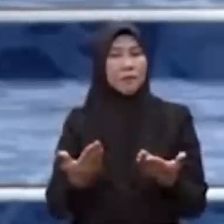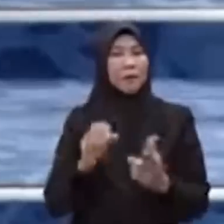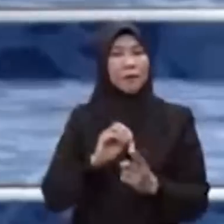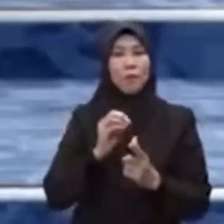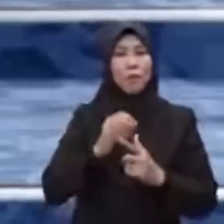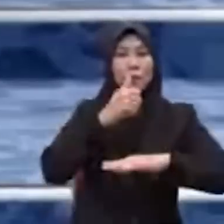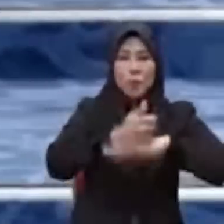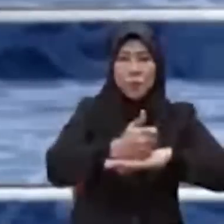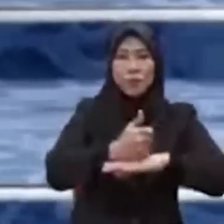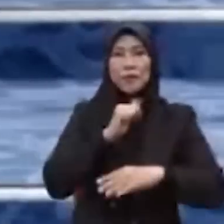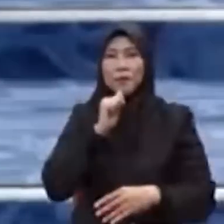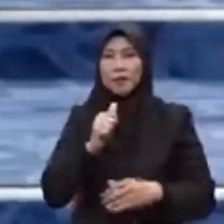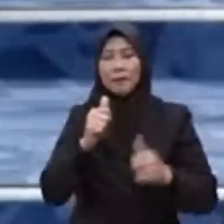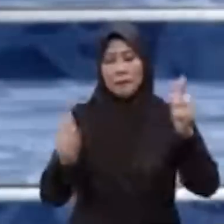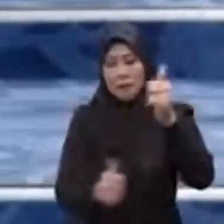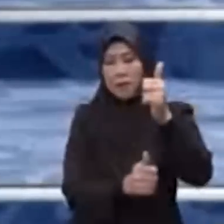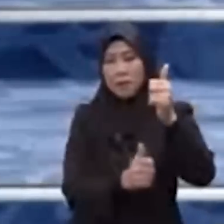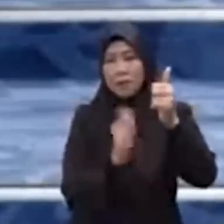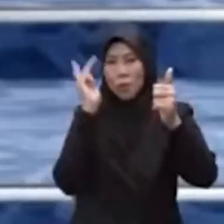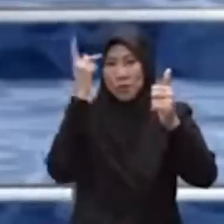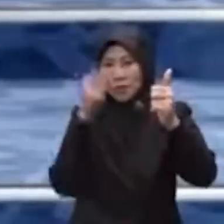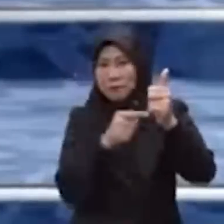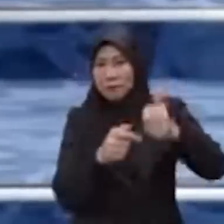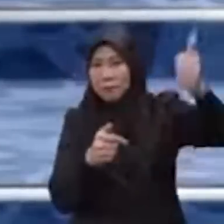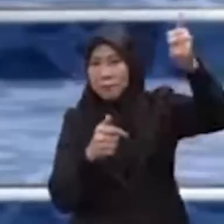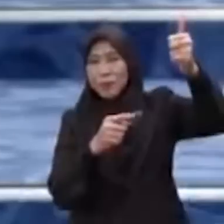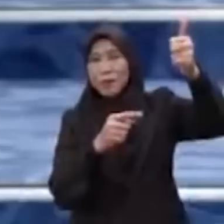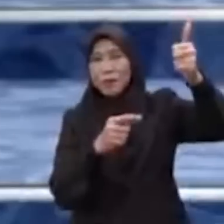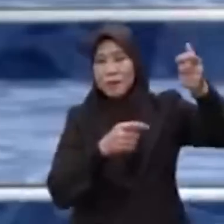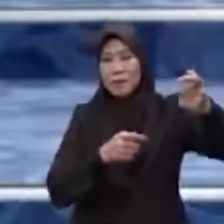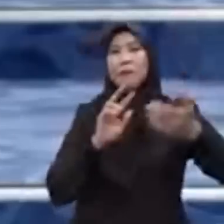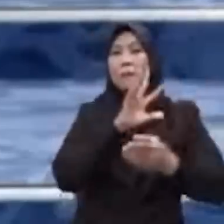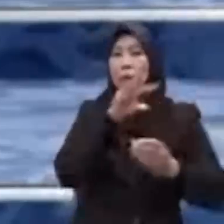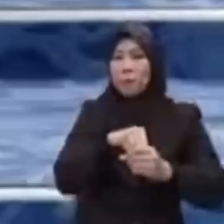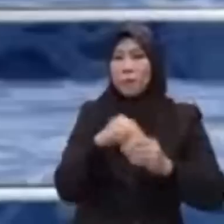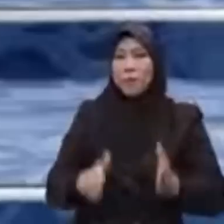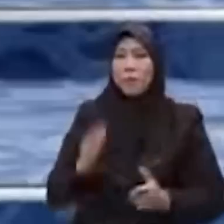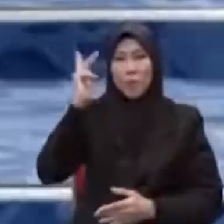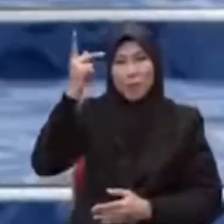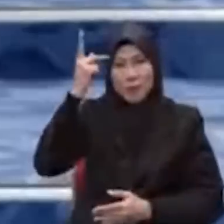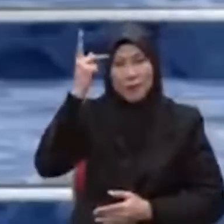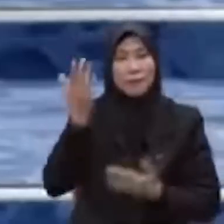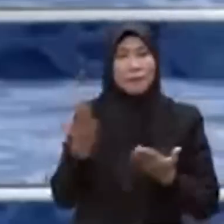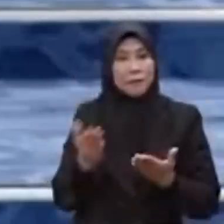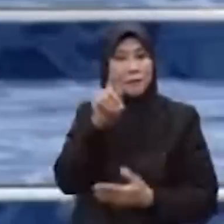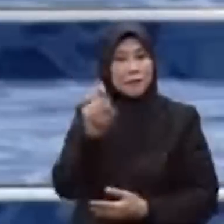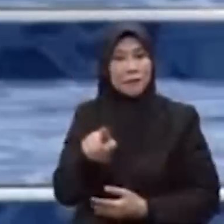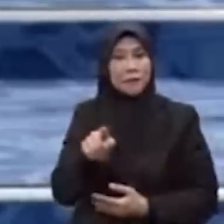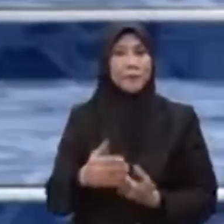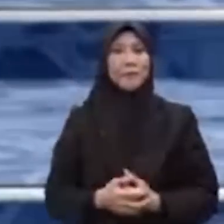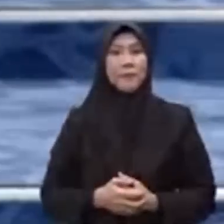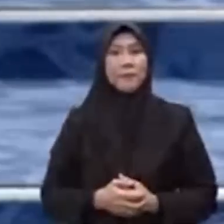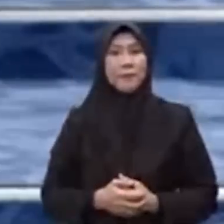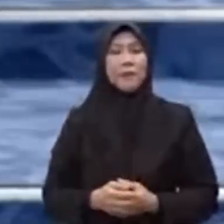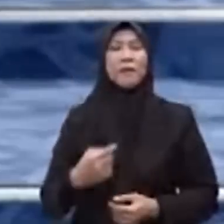wujud atau tidak naungan naungan ini yang membabikan orang politik tertentu Saya